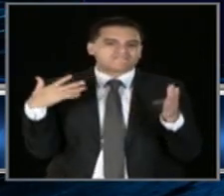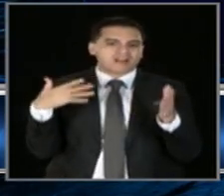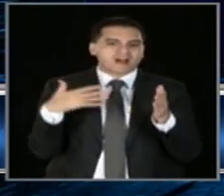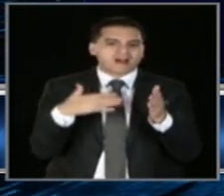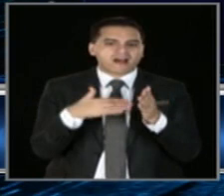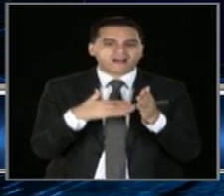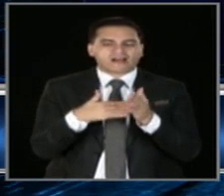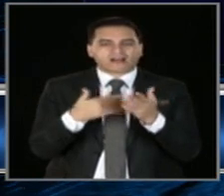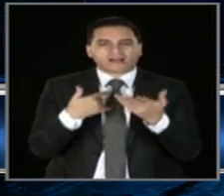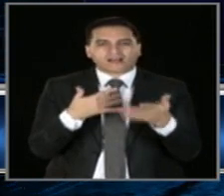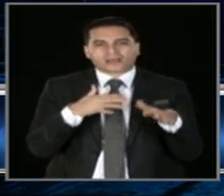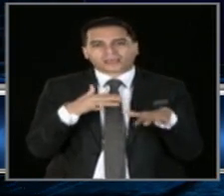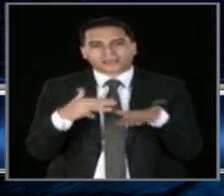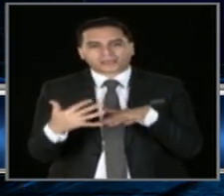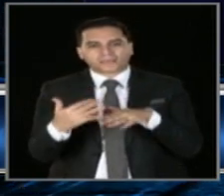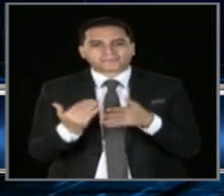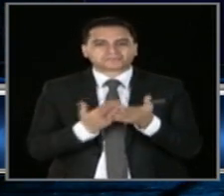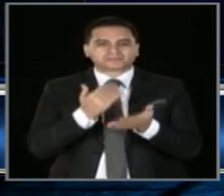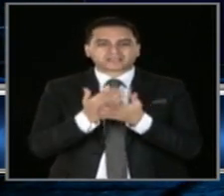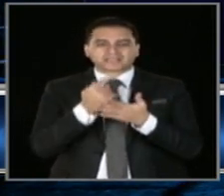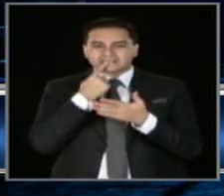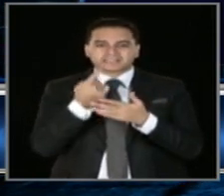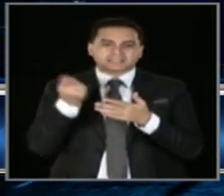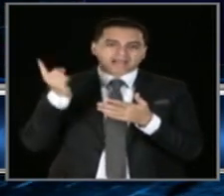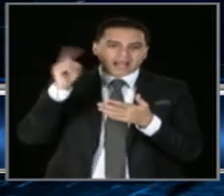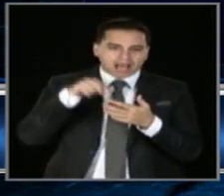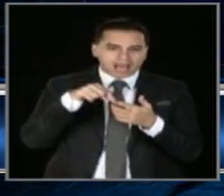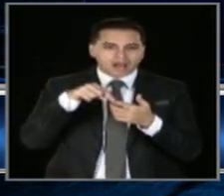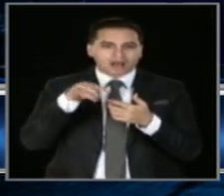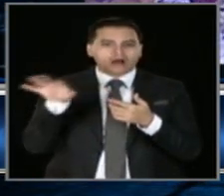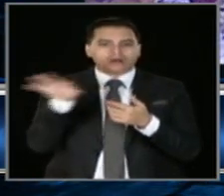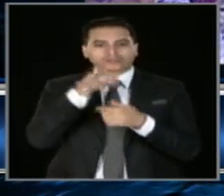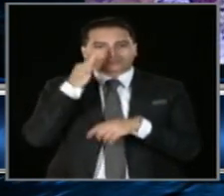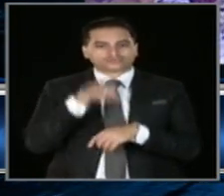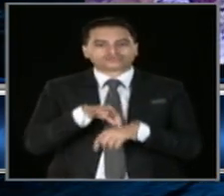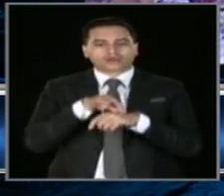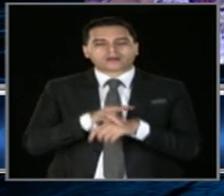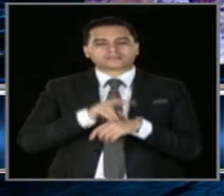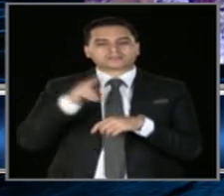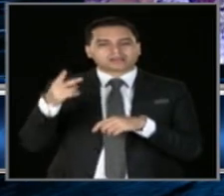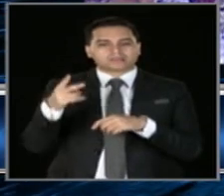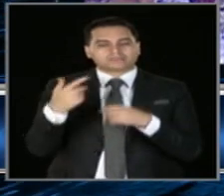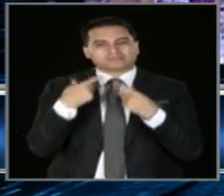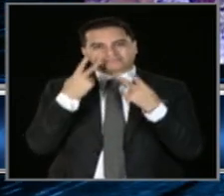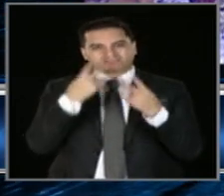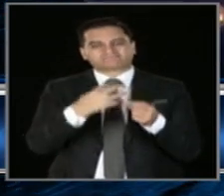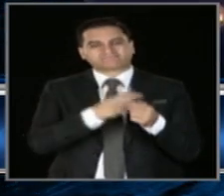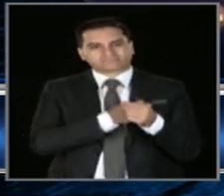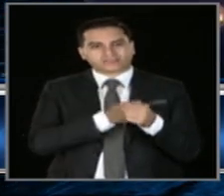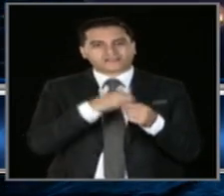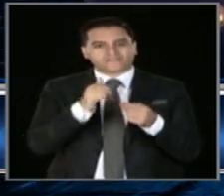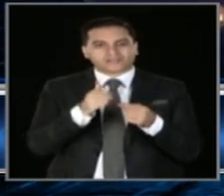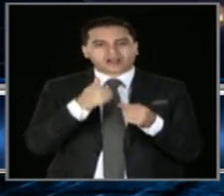مقفولة للأسف، ولما تعدلت بعدي بسنة اخدوا اللي بعدي. فده طبعا الموضوع ده اتكرر مع كذا حد،